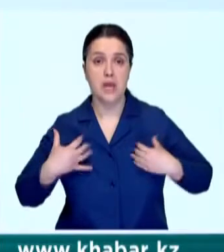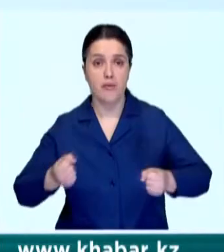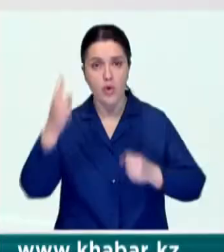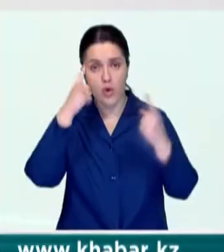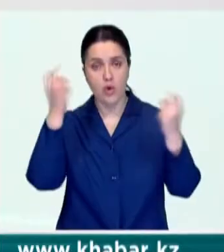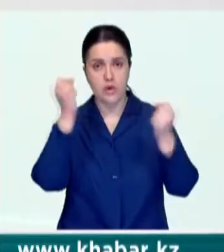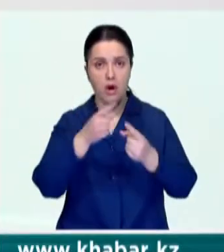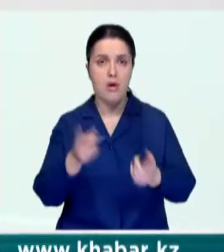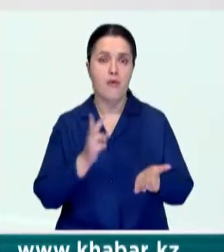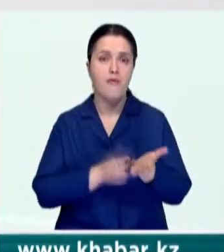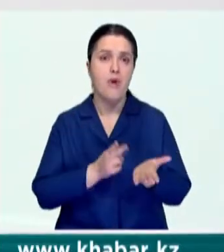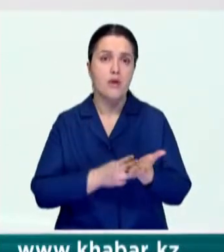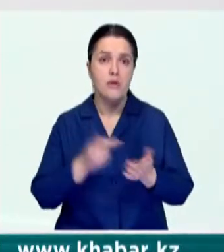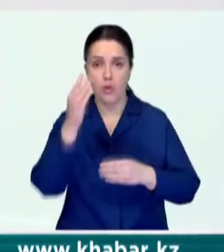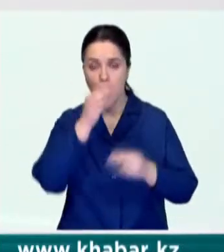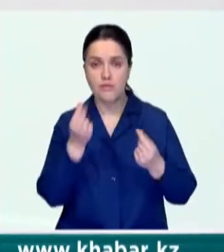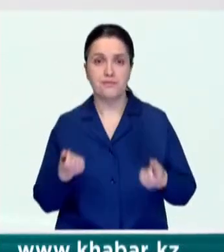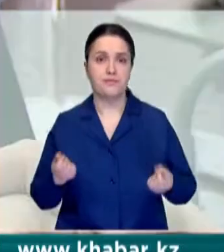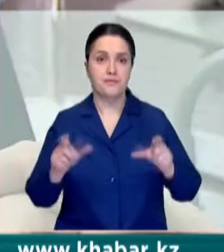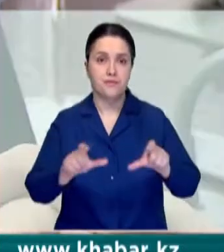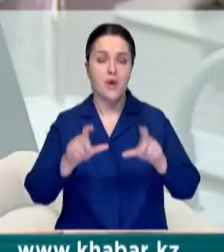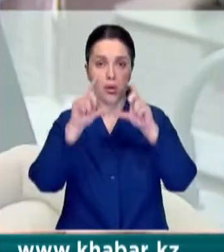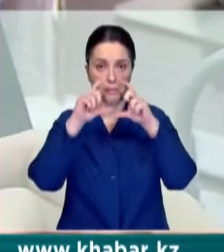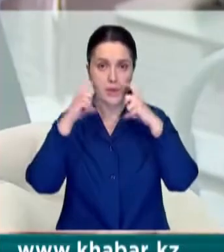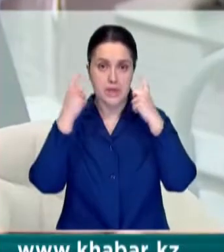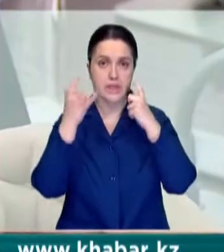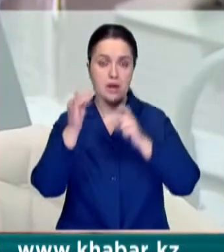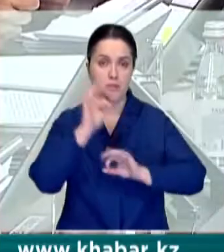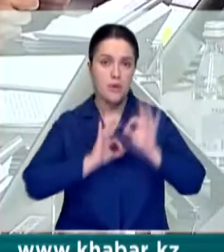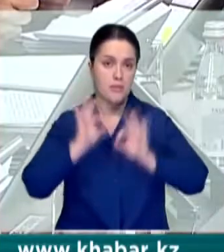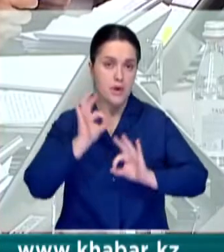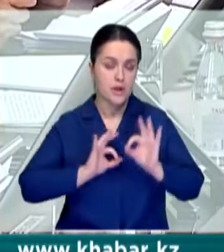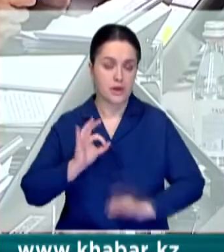фактами искусственного завышения цен на медицинские маски и противовирусные препараты.